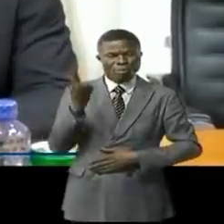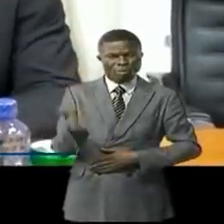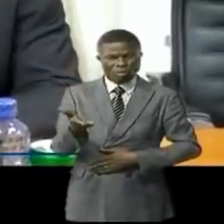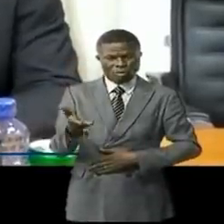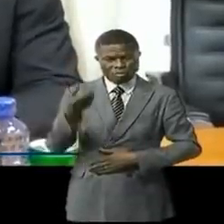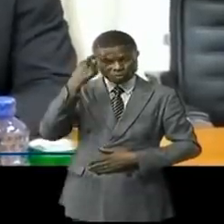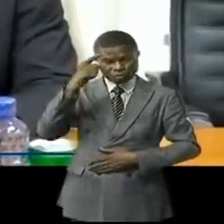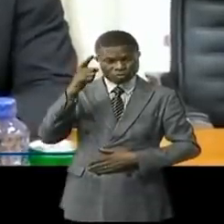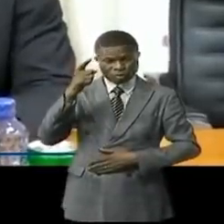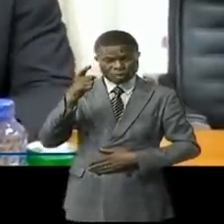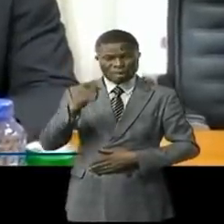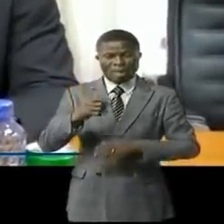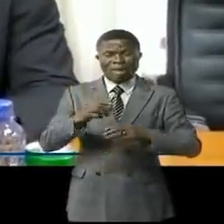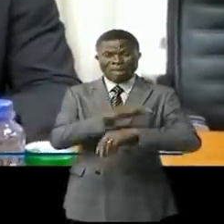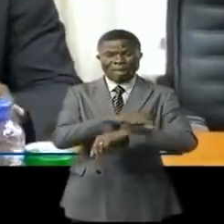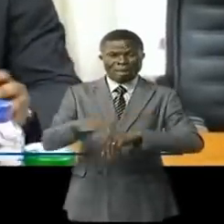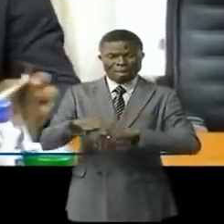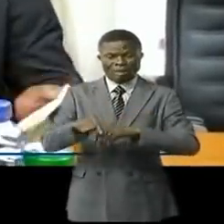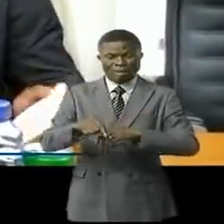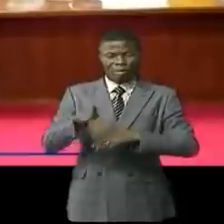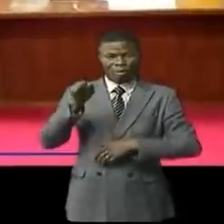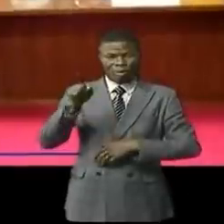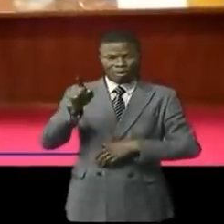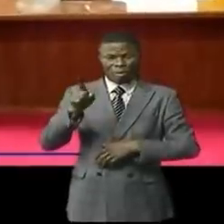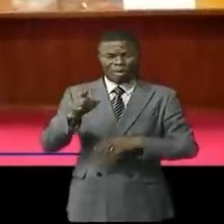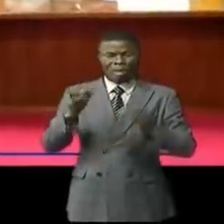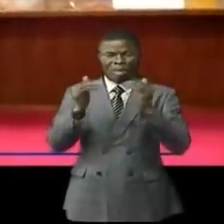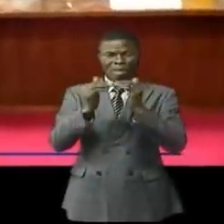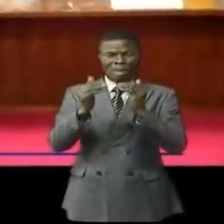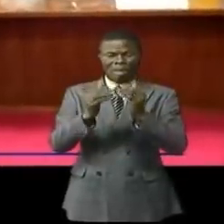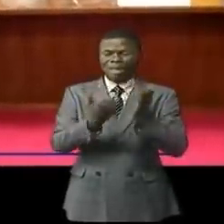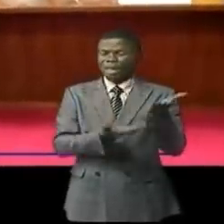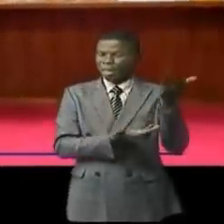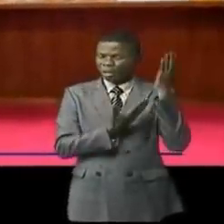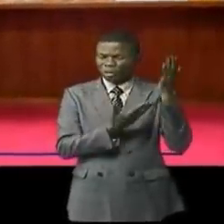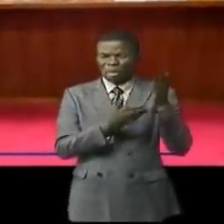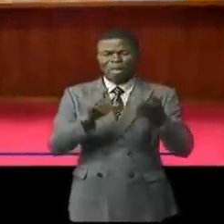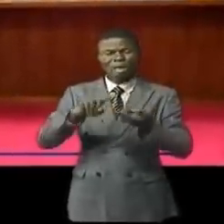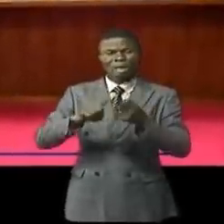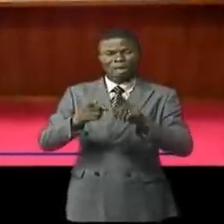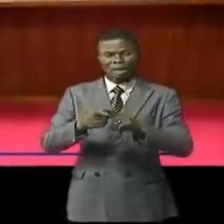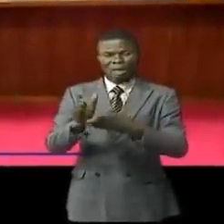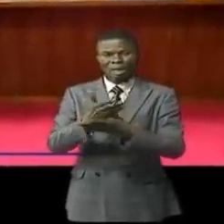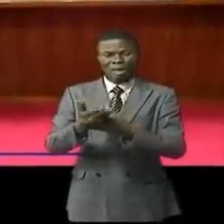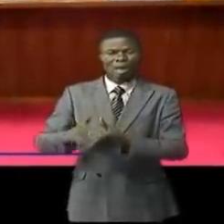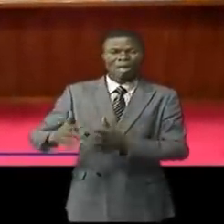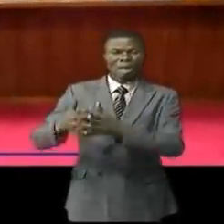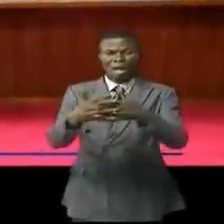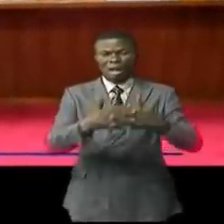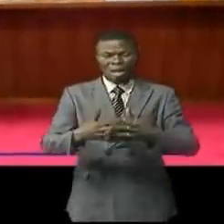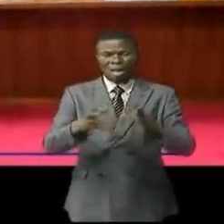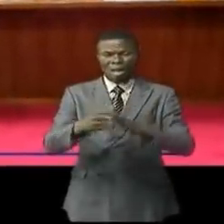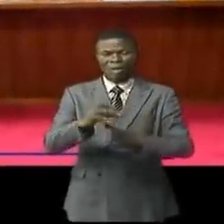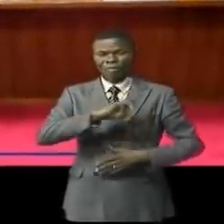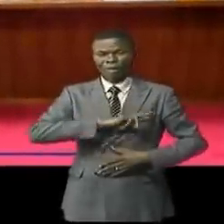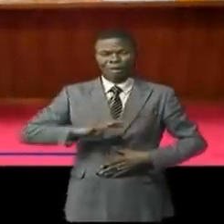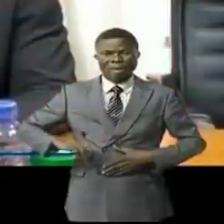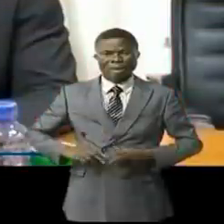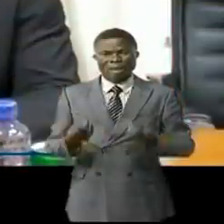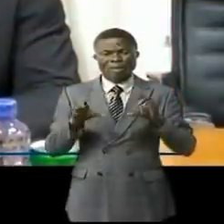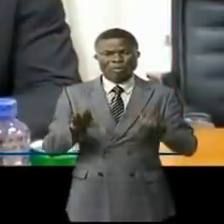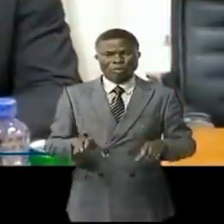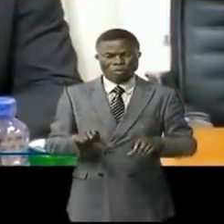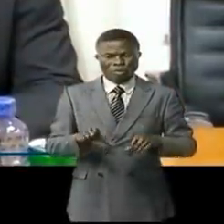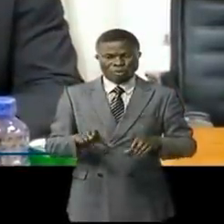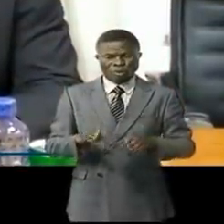Porteuse du message de l'administration Biden en rapport avec l'importance des relations entre les États-Unis d'Amérique et la République démocratique du Congo,